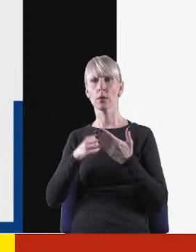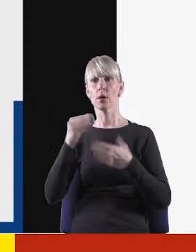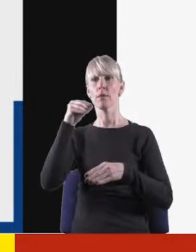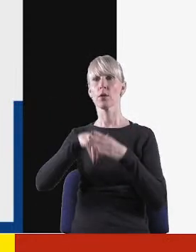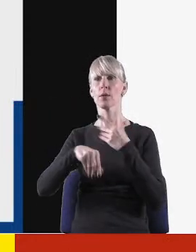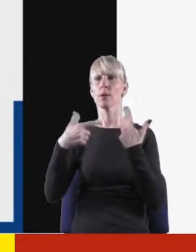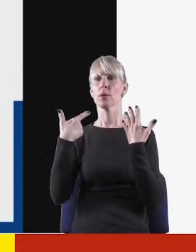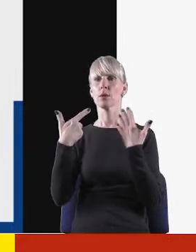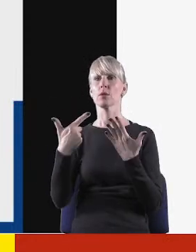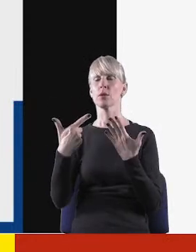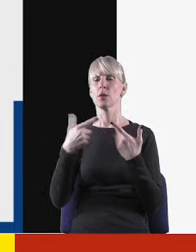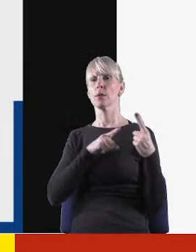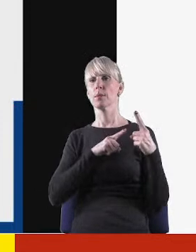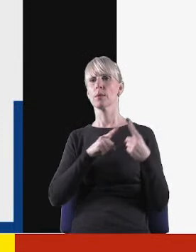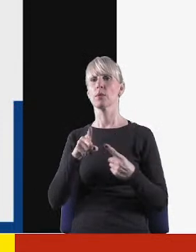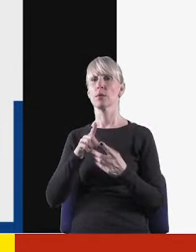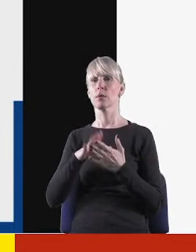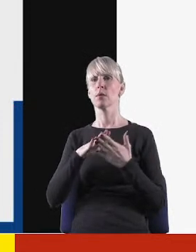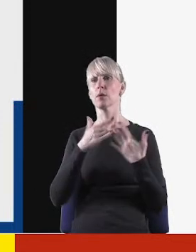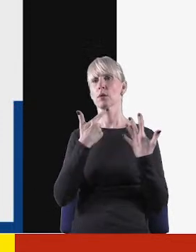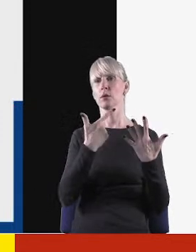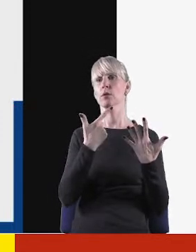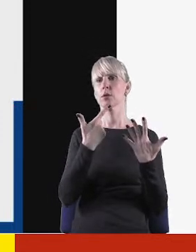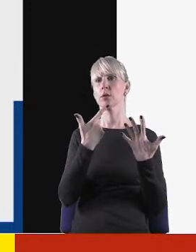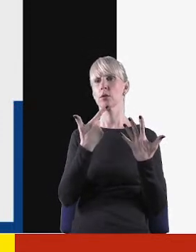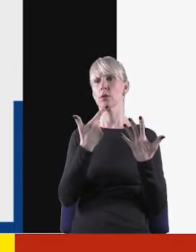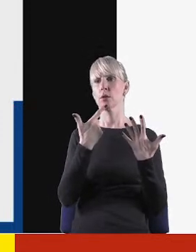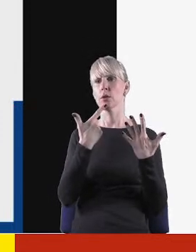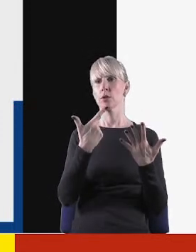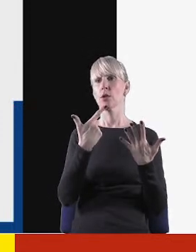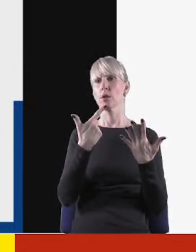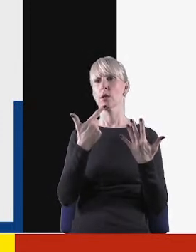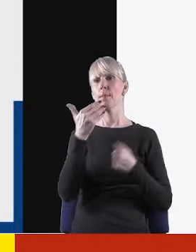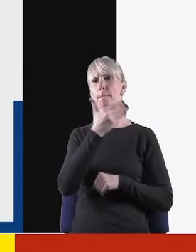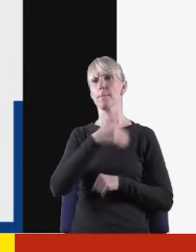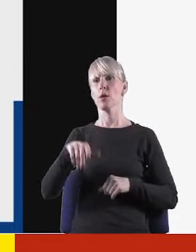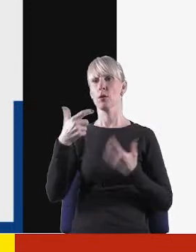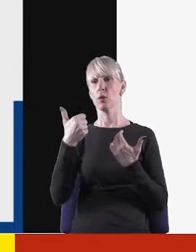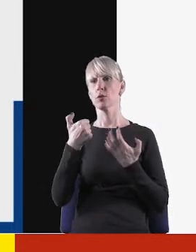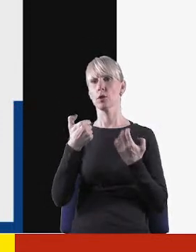7,5 miliona, a dokładnie 7 624